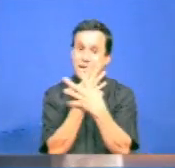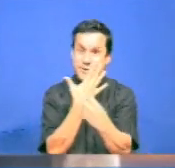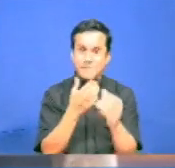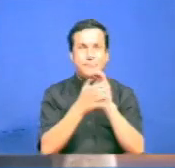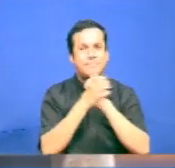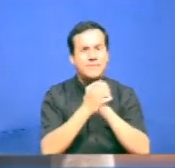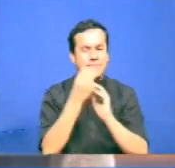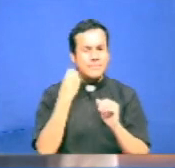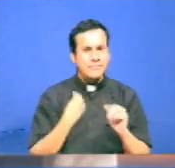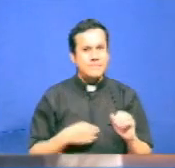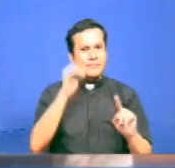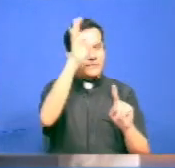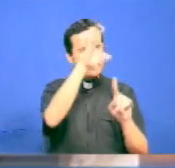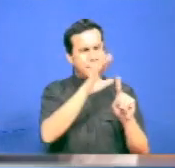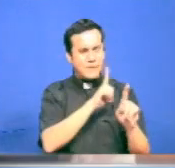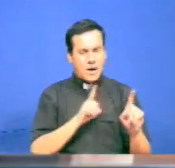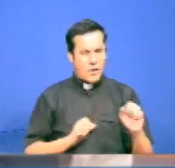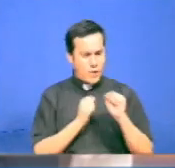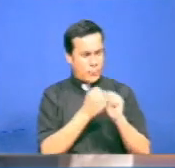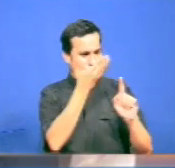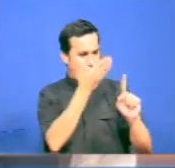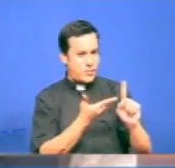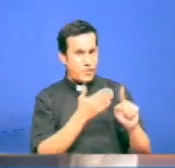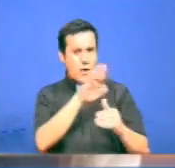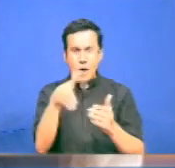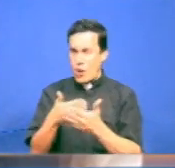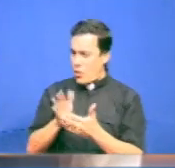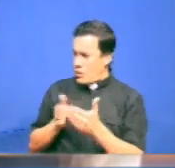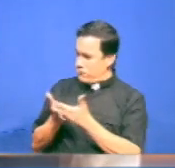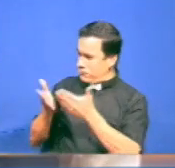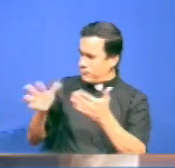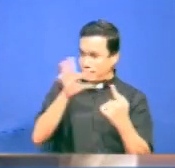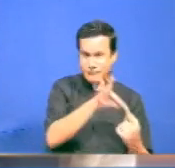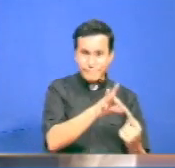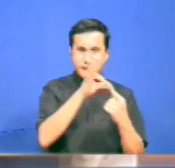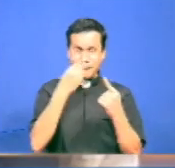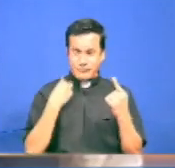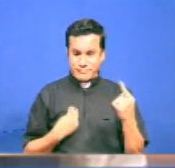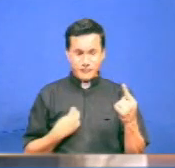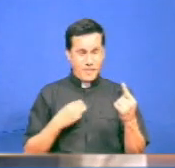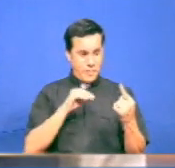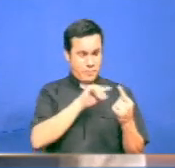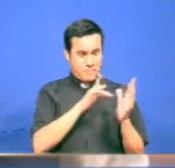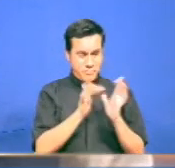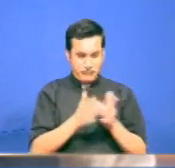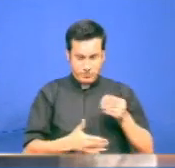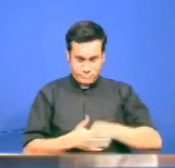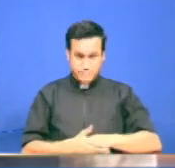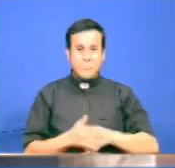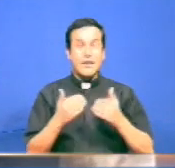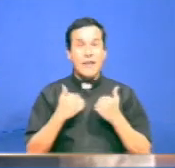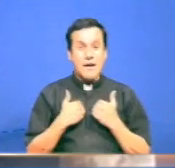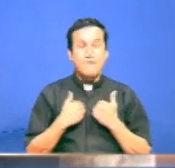Maria, umejaa neema, Bwana yu nawe, umebarikiwa kuliko wanawake wote, na Yesu mzao wa tumbo